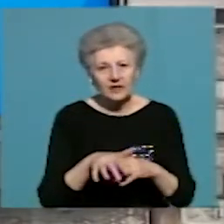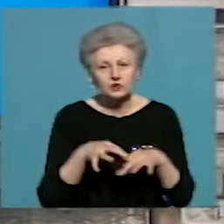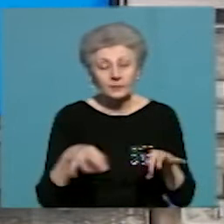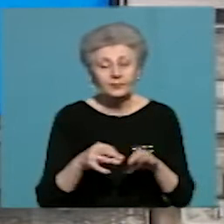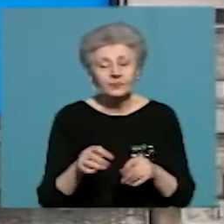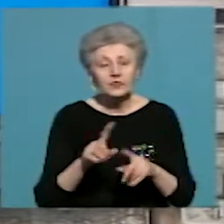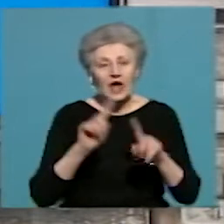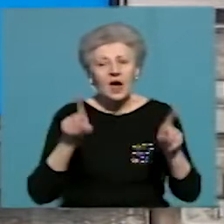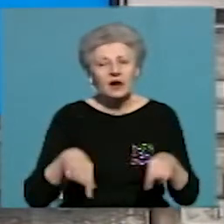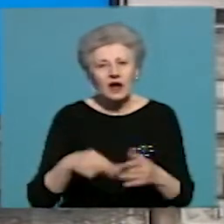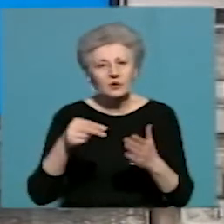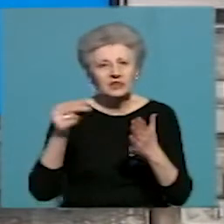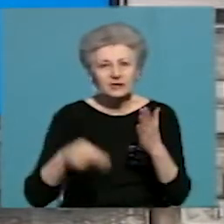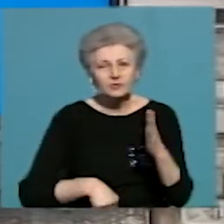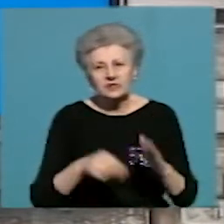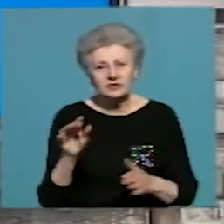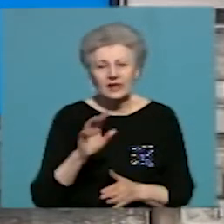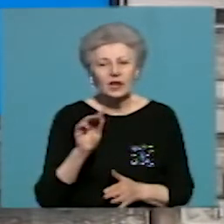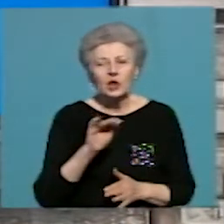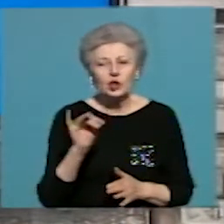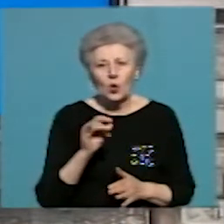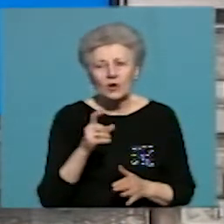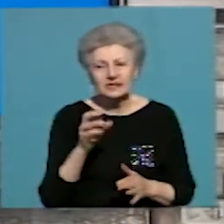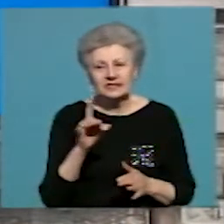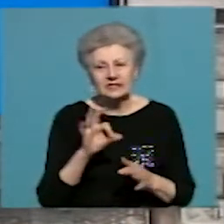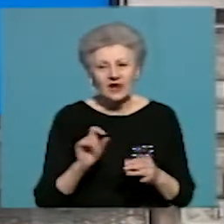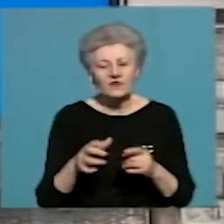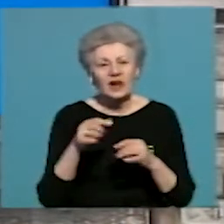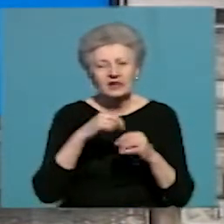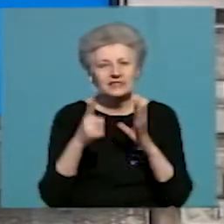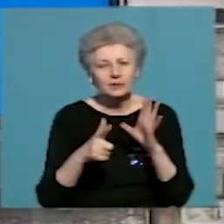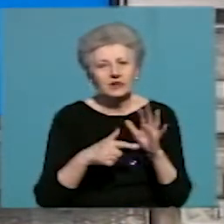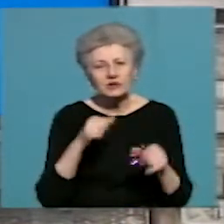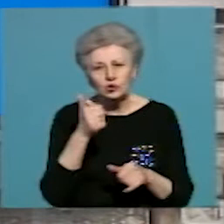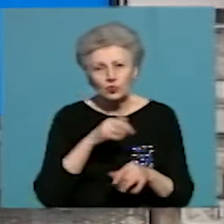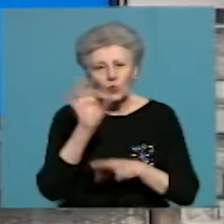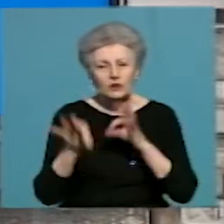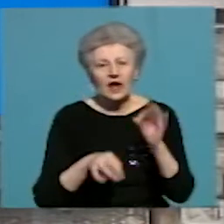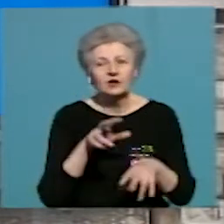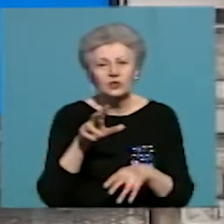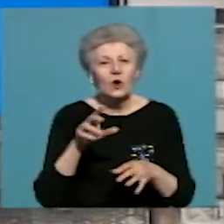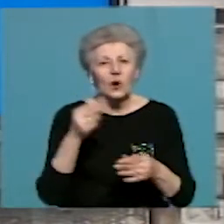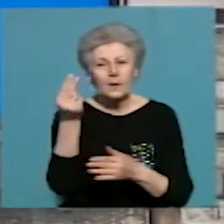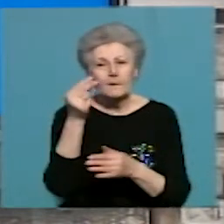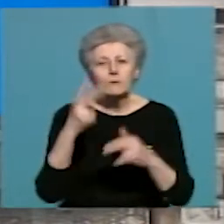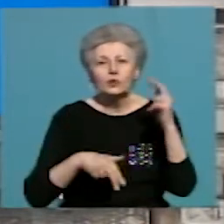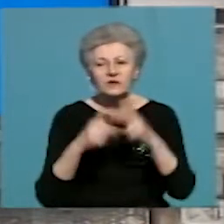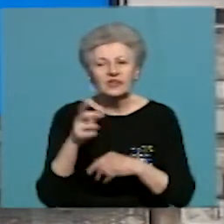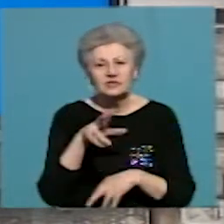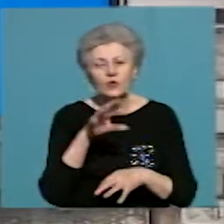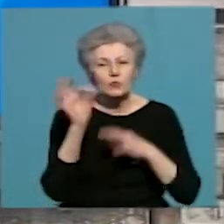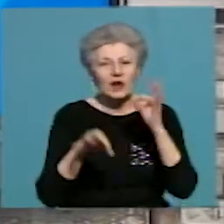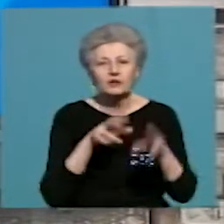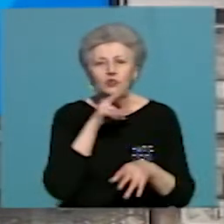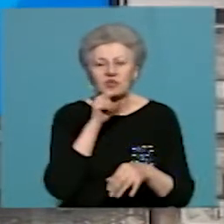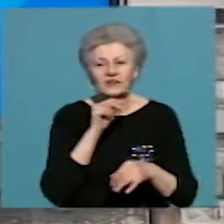Грамота з підписом Франца Йозефа, Біблія 1517 року, креслення проєкту Чернівецького театру – перша газета на Буковині. Це